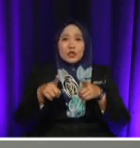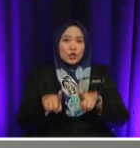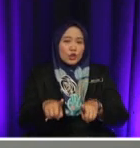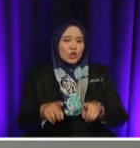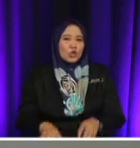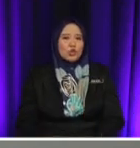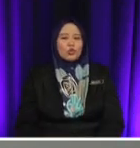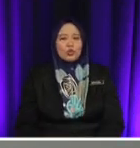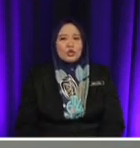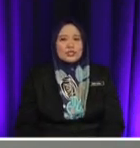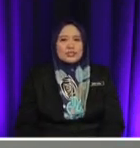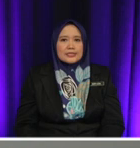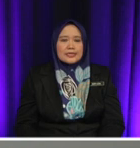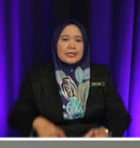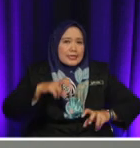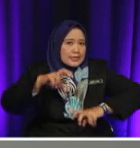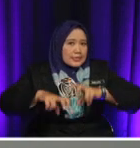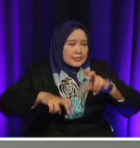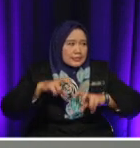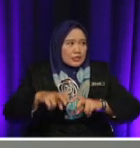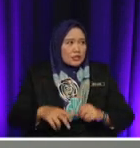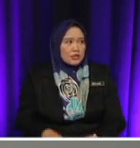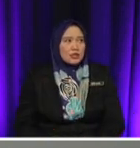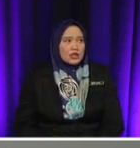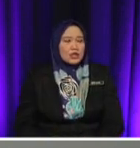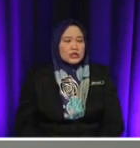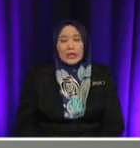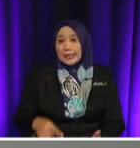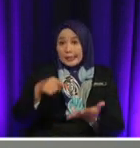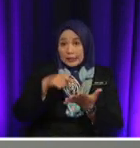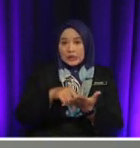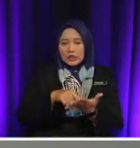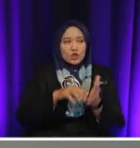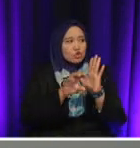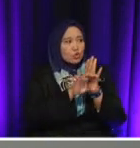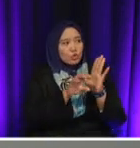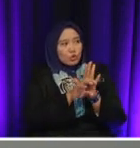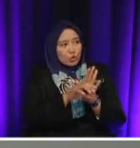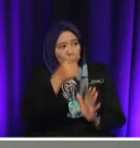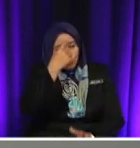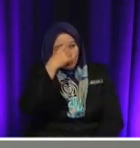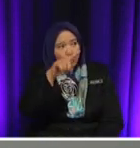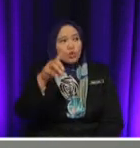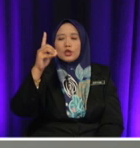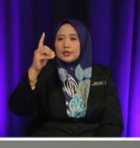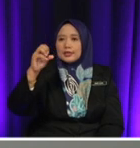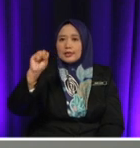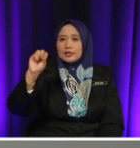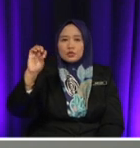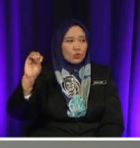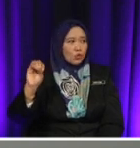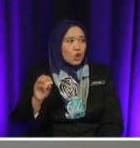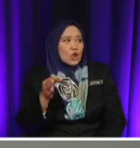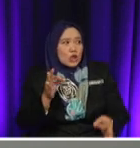tengokat sini contoh untuk definisi secara operasi Oke aloid ialah bahan yang tidak berubah